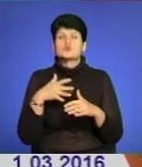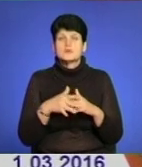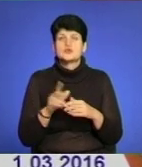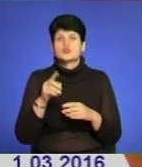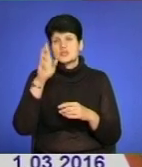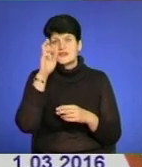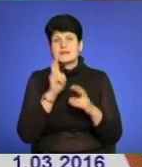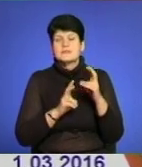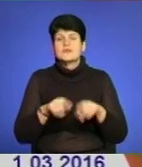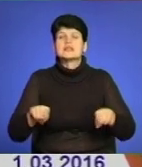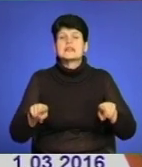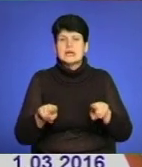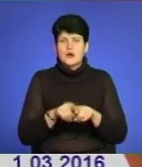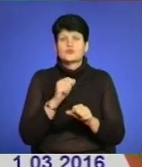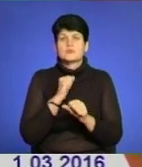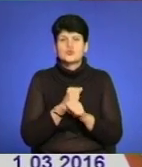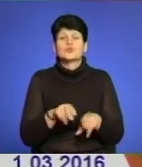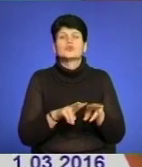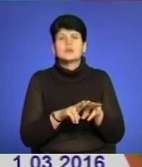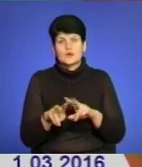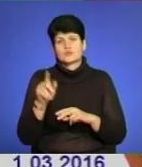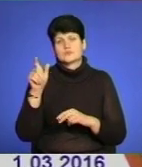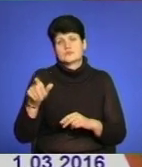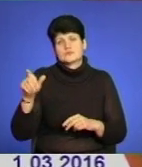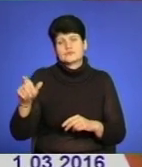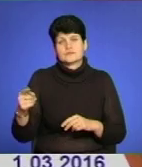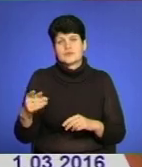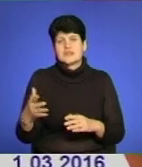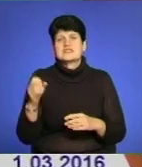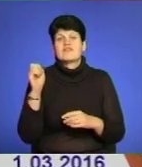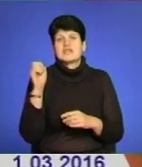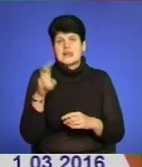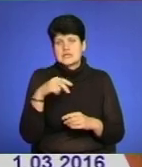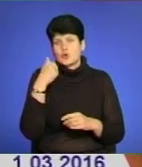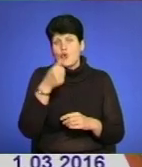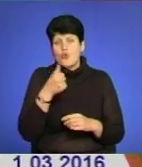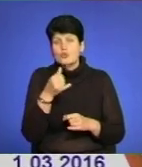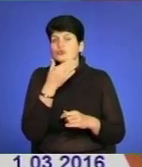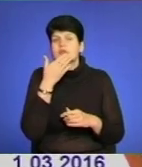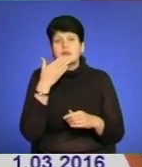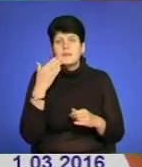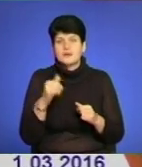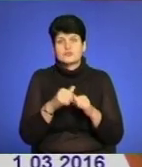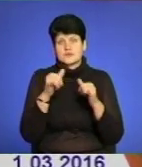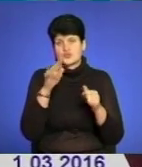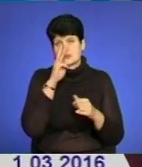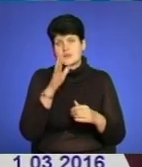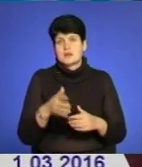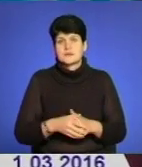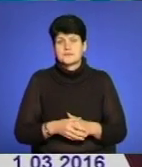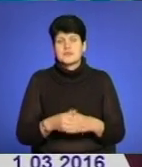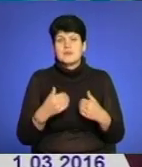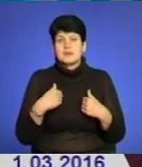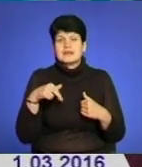комунальному підприємстві також працюють ті ж самі тернополяни, які з 2012 року не мають підняття заробітної плати. Ми йдемо